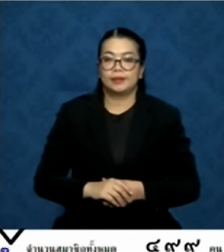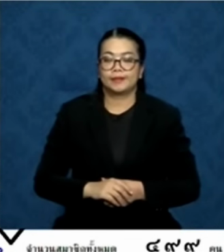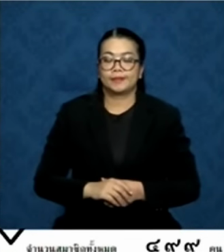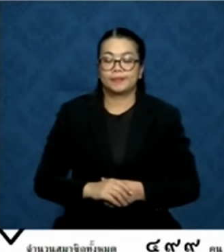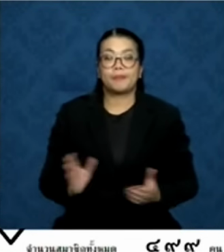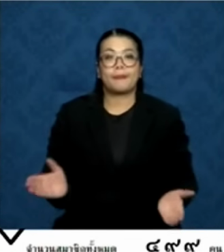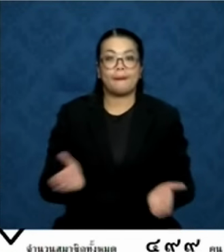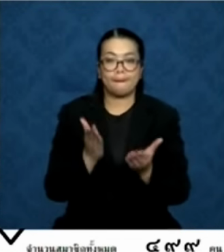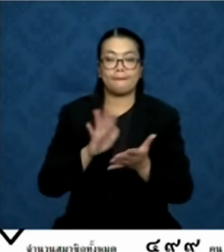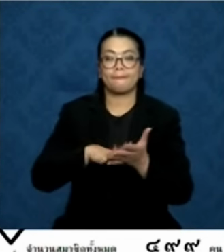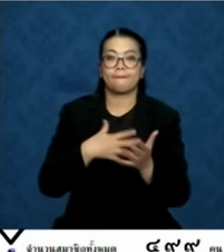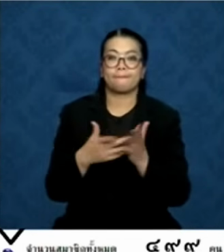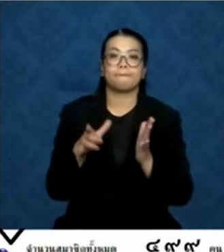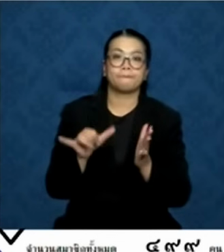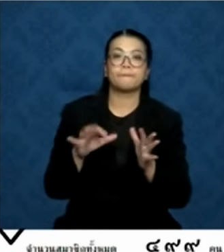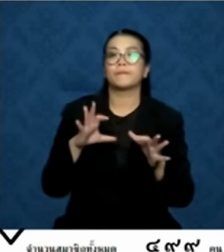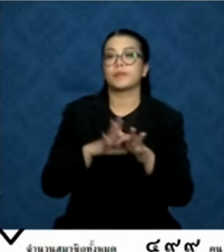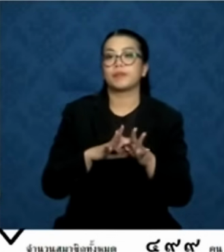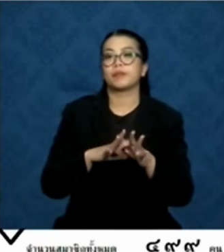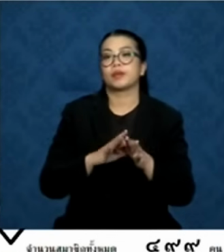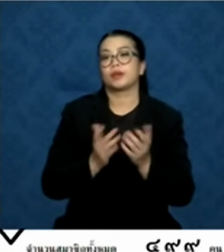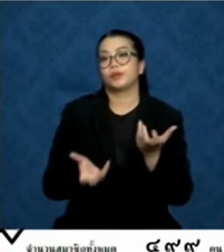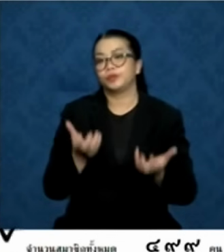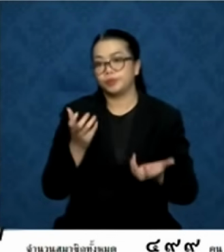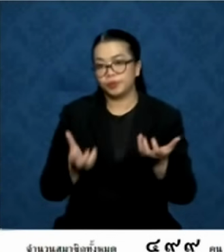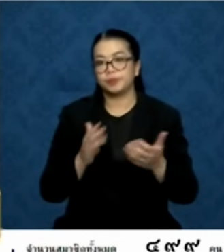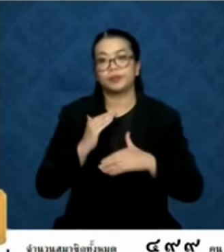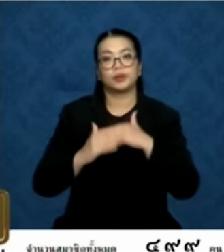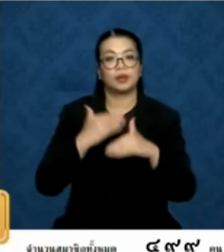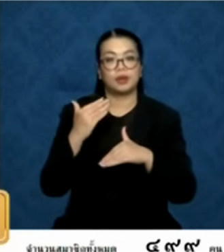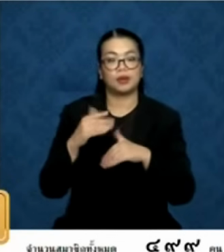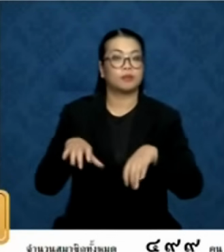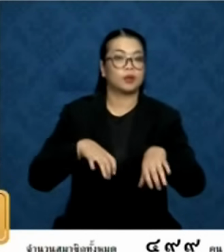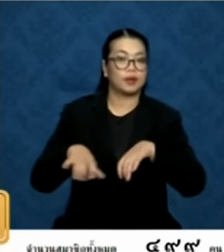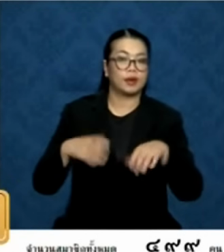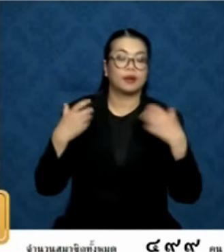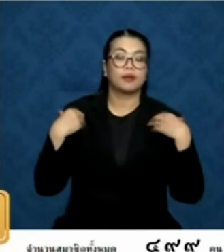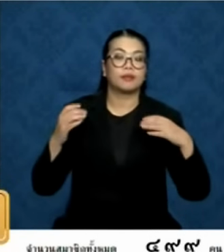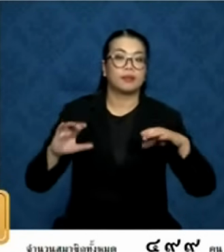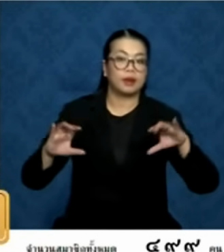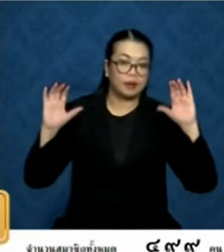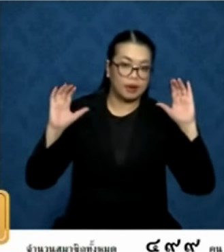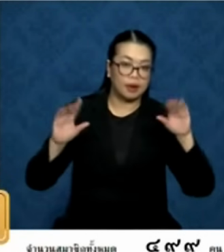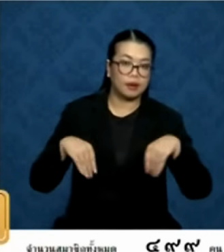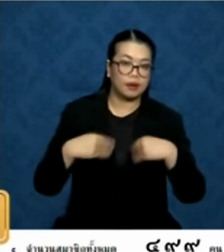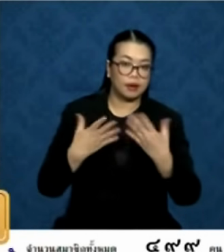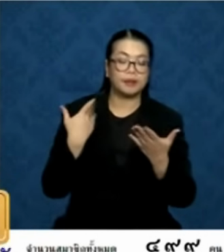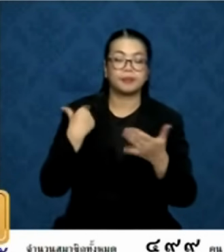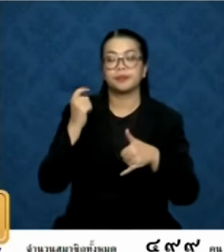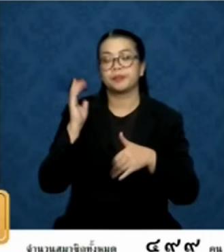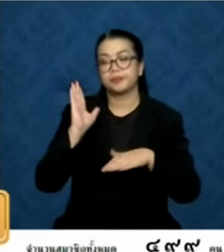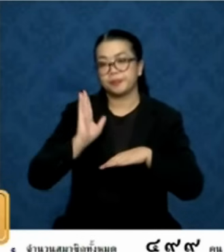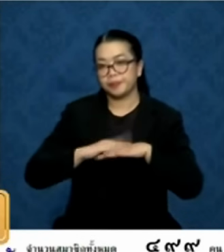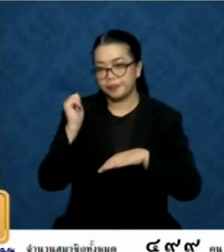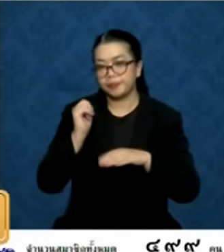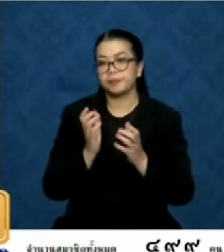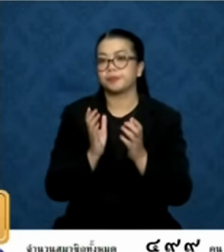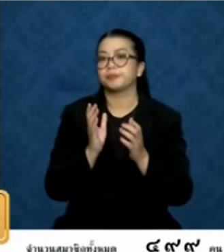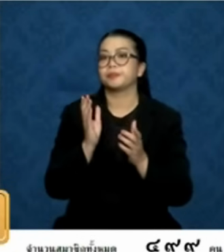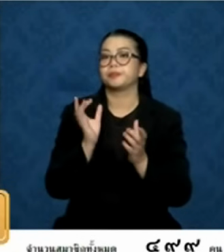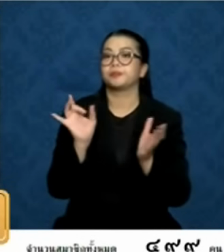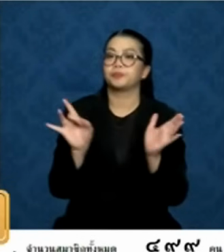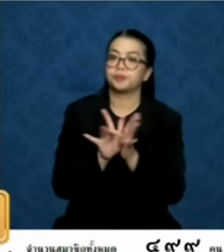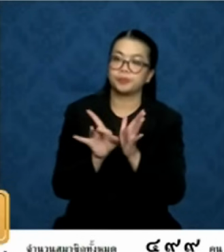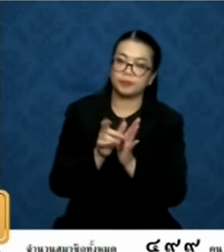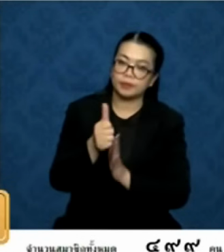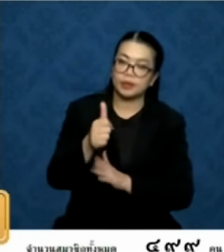เพื่อสนับสนุนยุทธศาสตร์ด้านการปรับสมดุลและพัฒนาการบริหารจัดการภาครัฐให้มีประสิทธิภาพและเกิดความคุ้มค่า